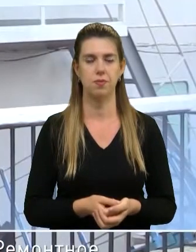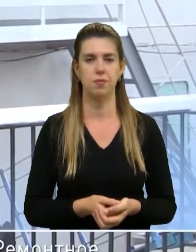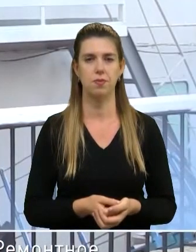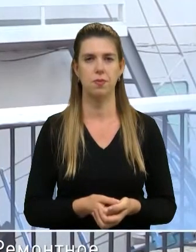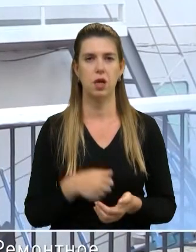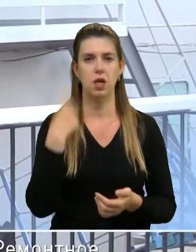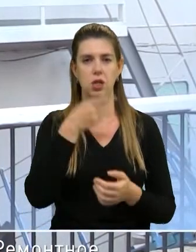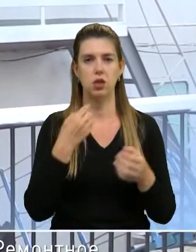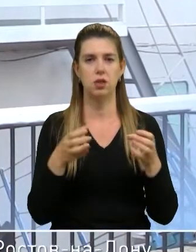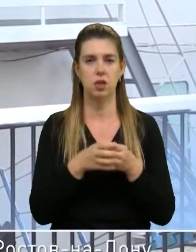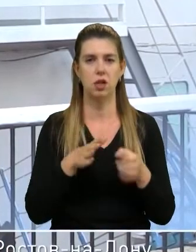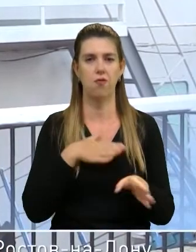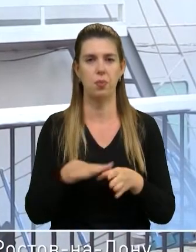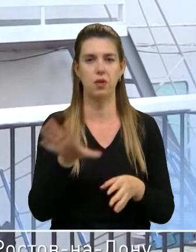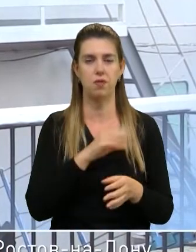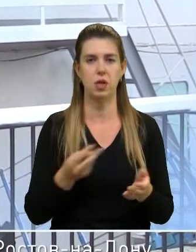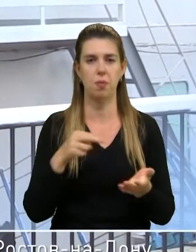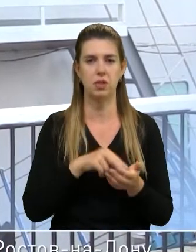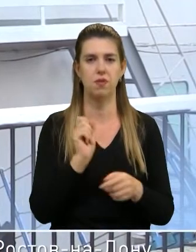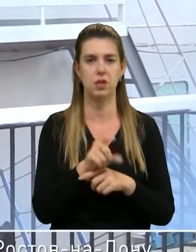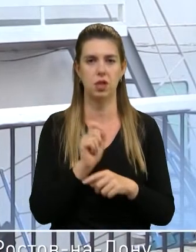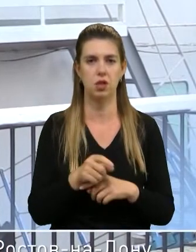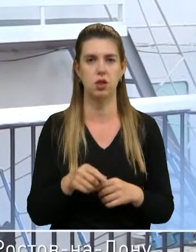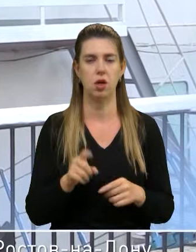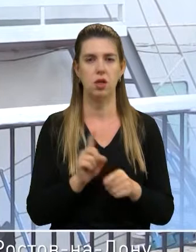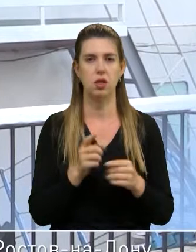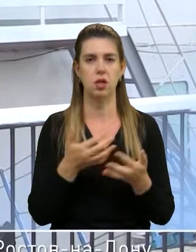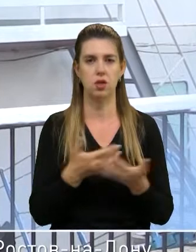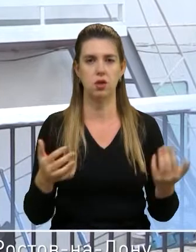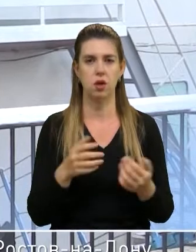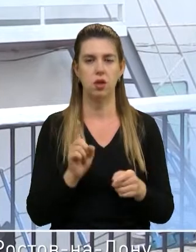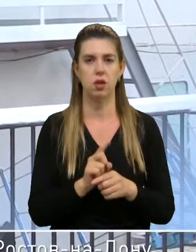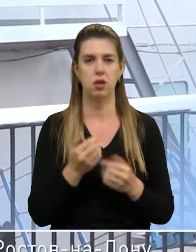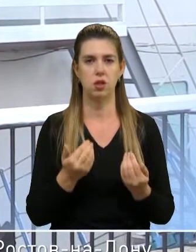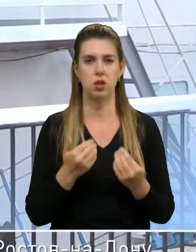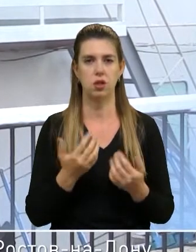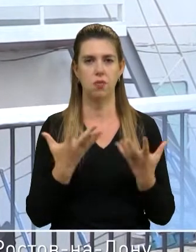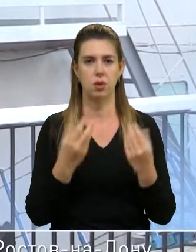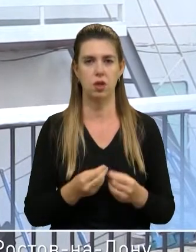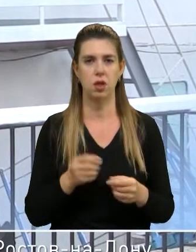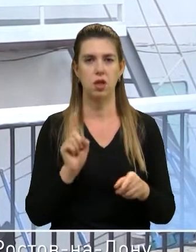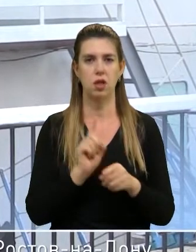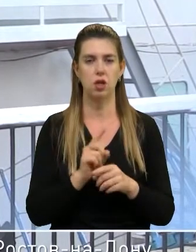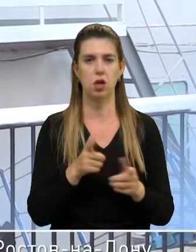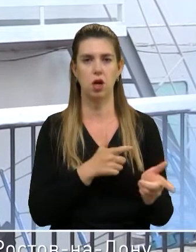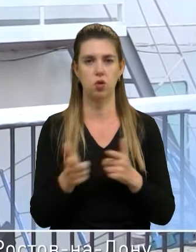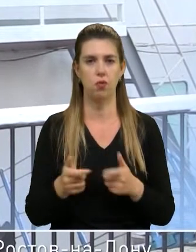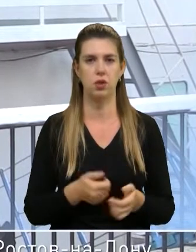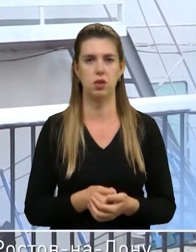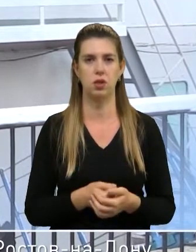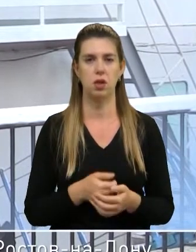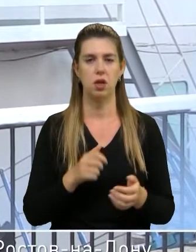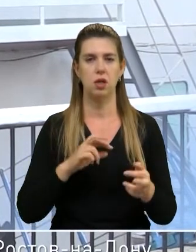Личный состав выполнил все поставленные задачи. Количество сил и средств находится на сегодняшний момент также в боевой готовности.